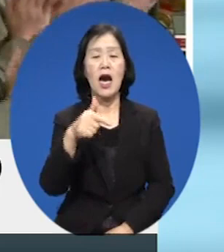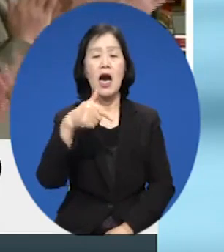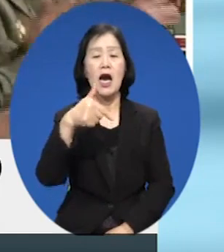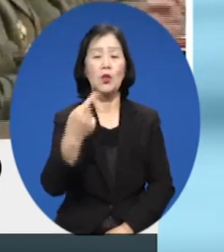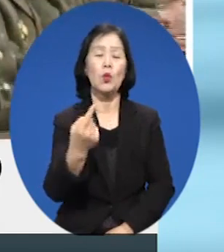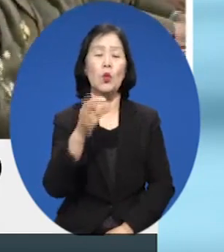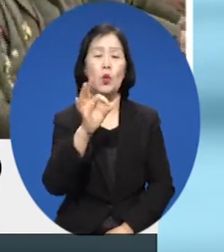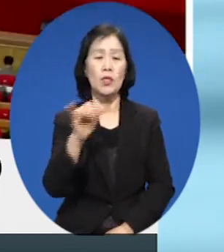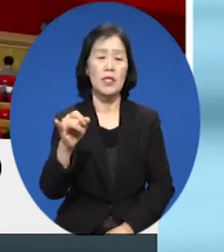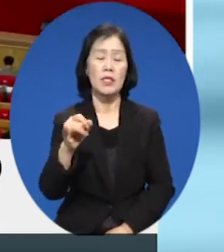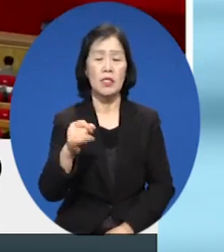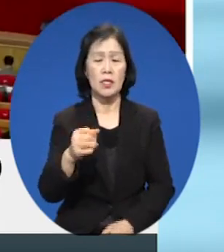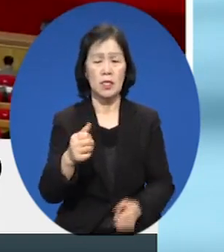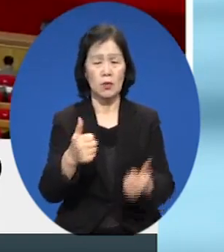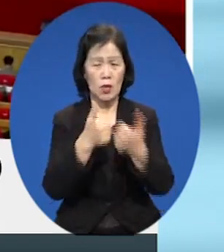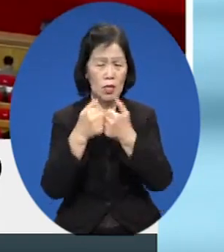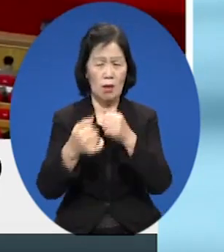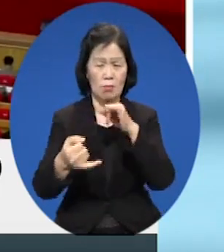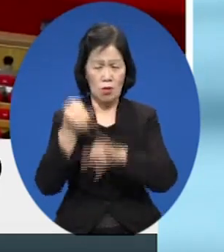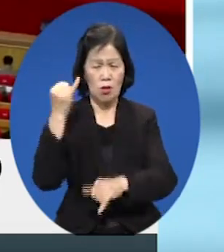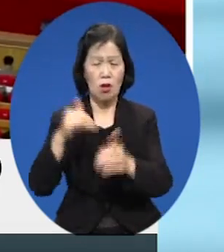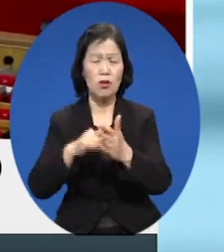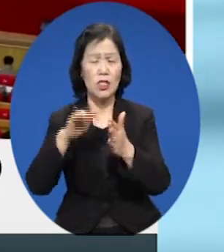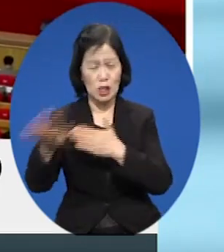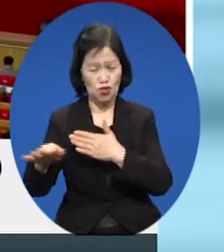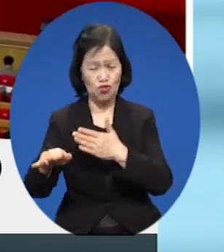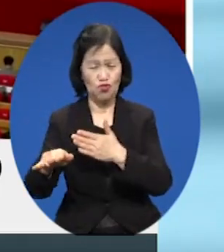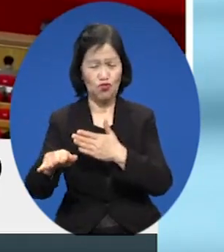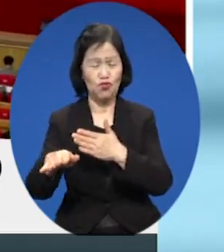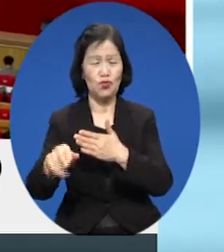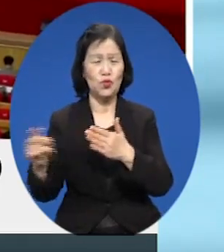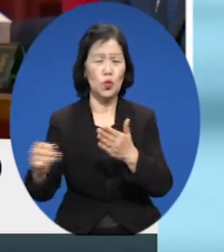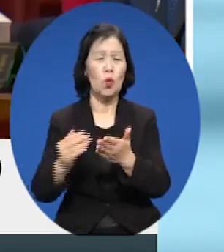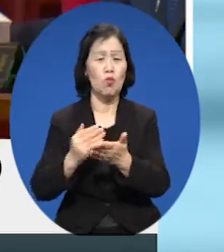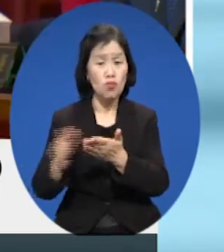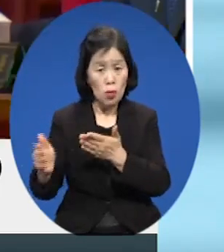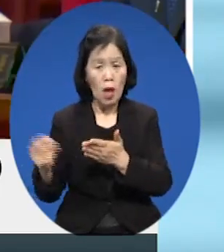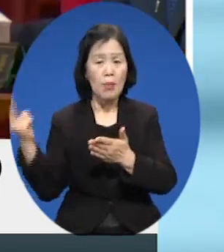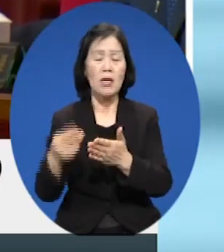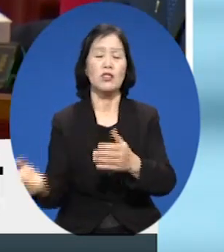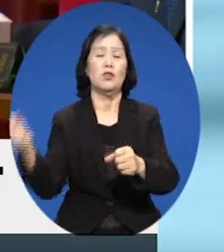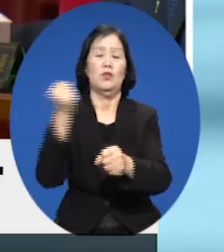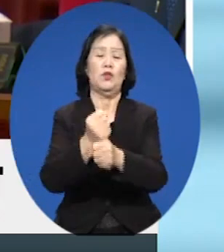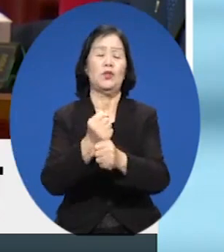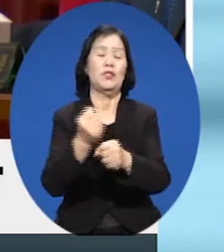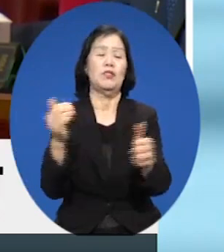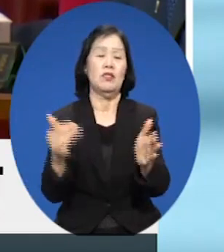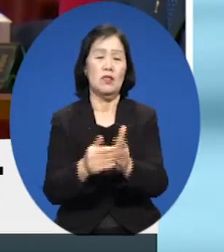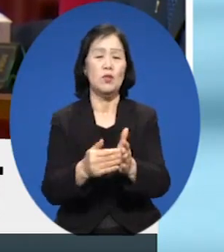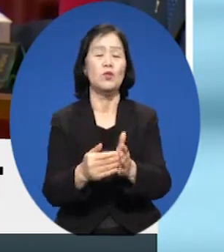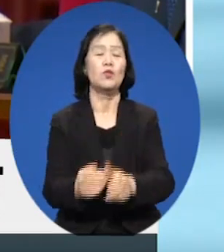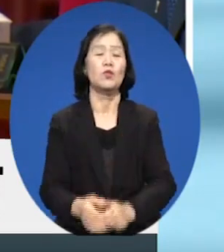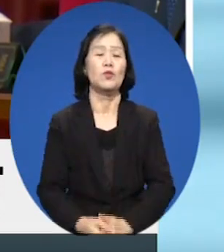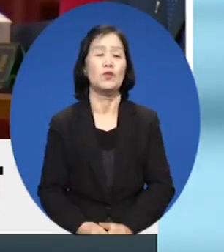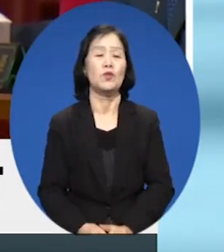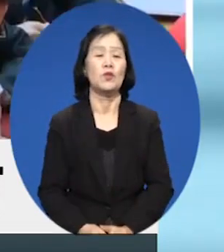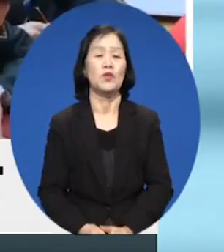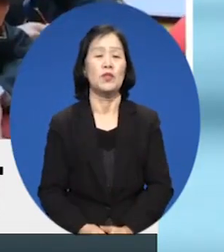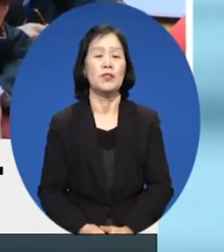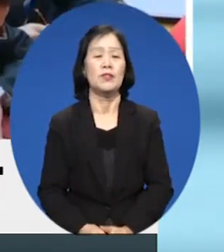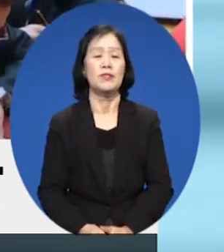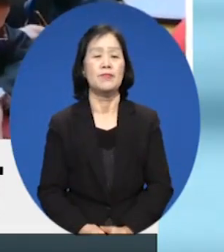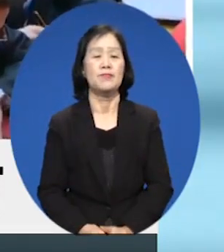회담 결렬 이어진 빌려 나서 짜 쓰니까 근데 이번에 제일 약 또 퉁 정부 장으로 복귀를 했고 그 다음에 또 아까 마지막으로